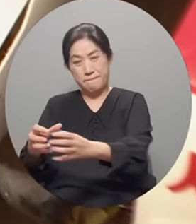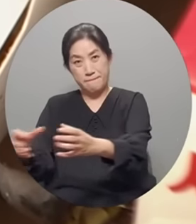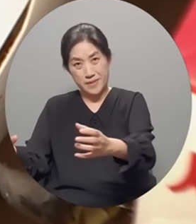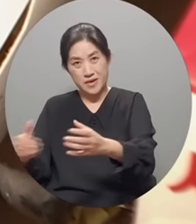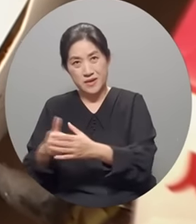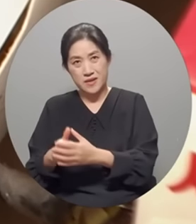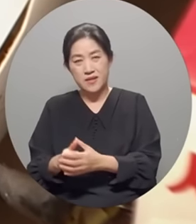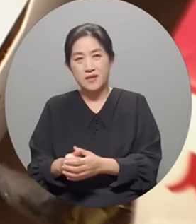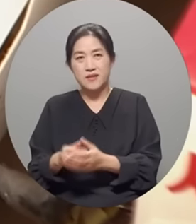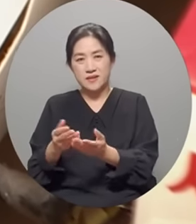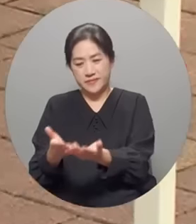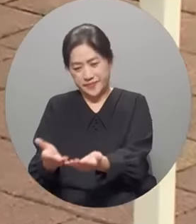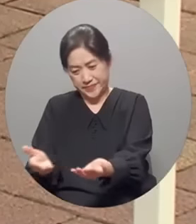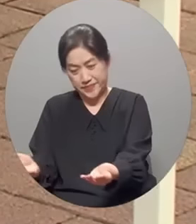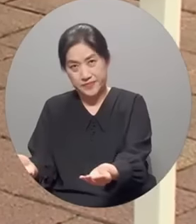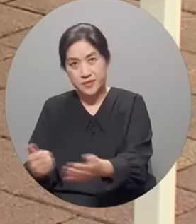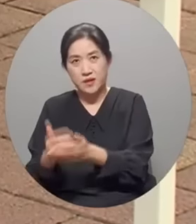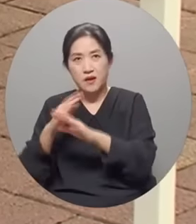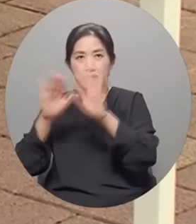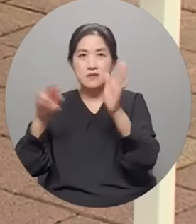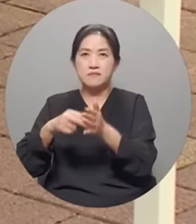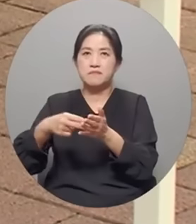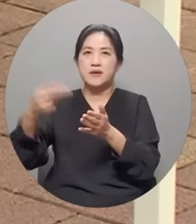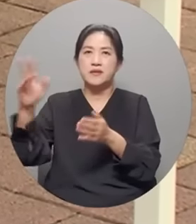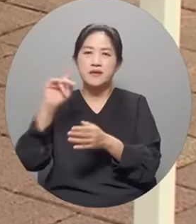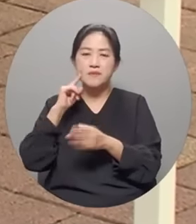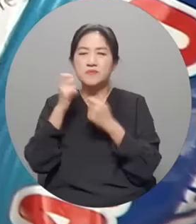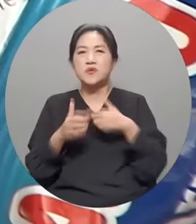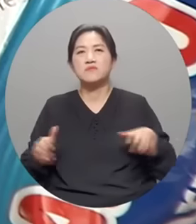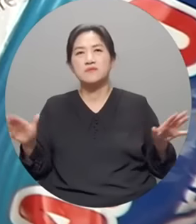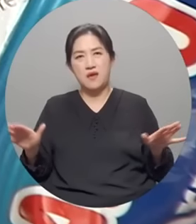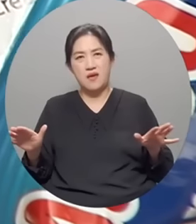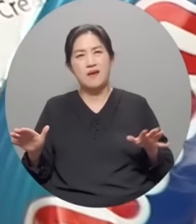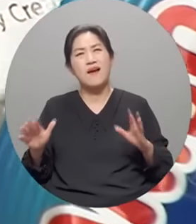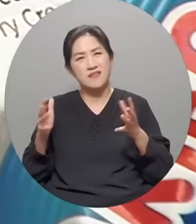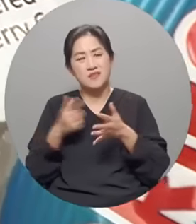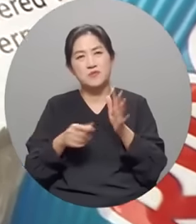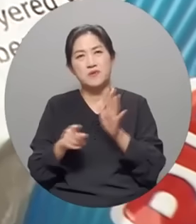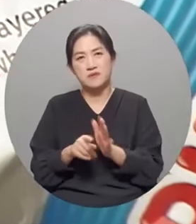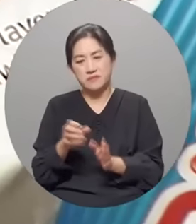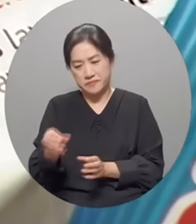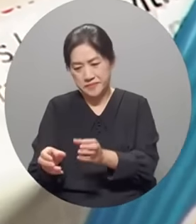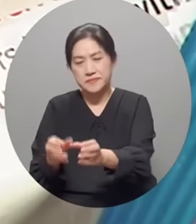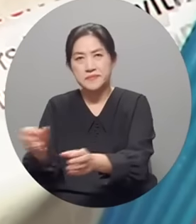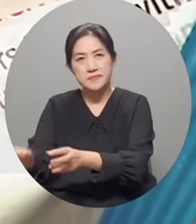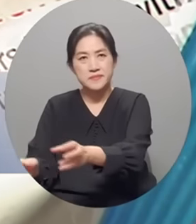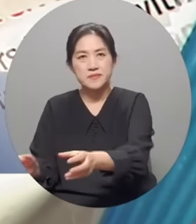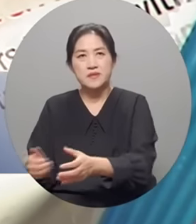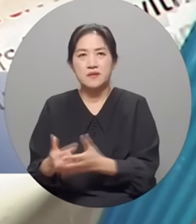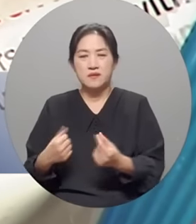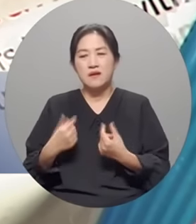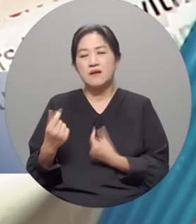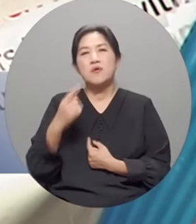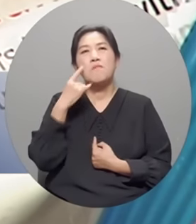정갈하게 놓였습니다. 하늘나라로 떠난 예쁜 천사를 위해 사람들이 하나둘 놓아둔 겁니다. 같은